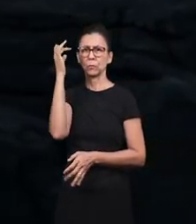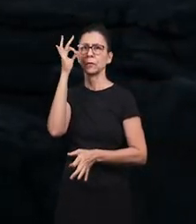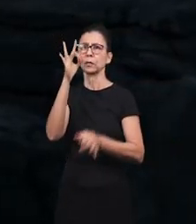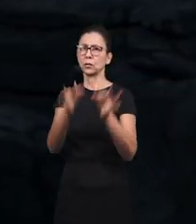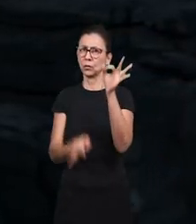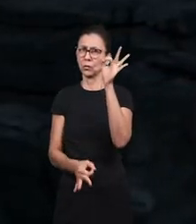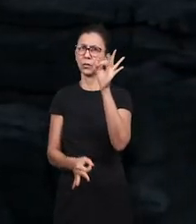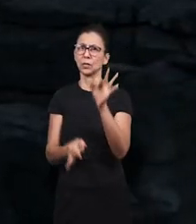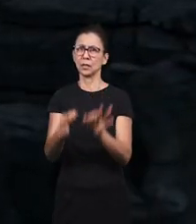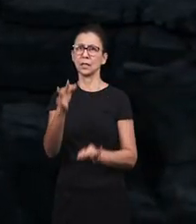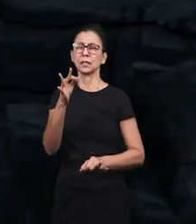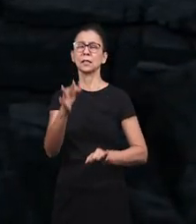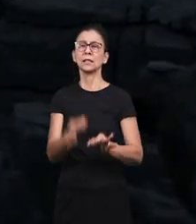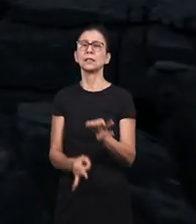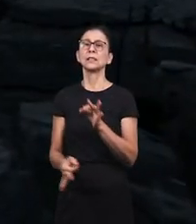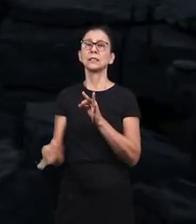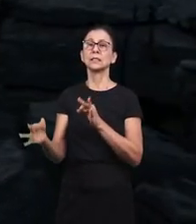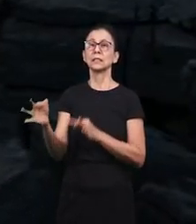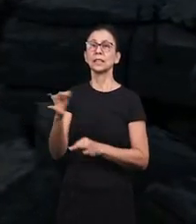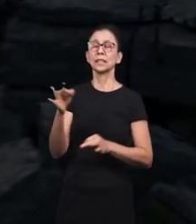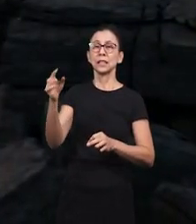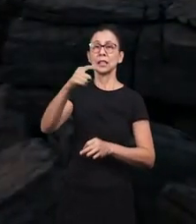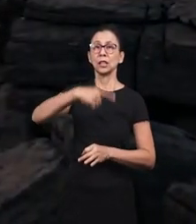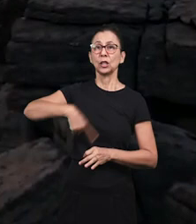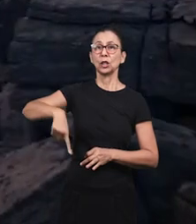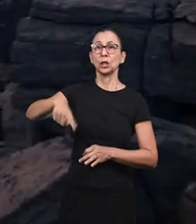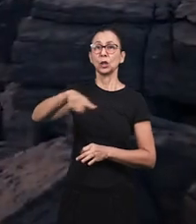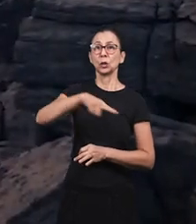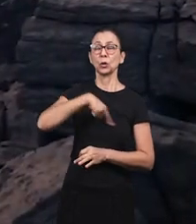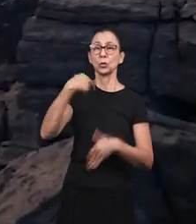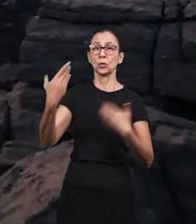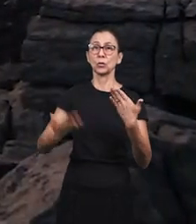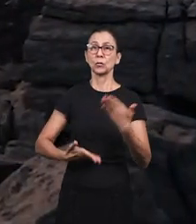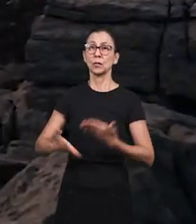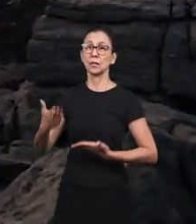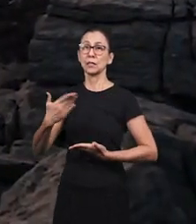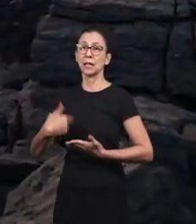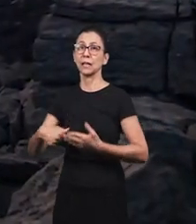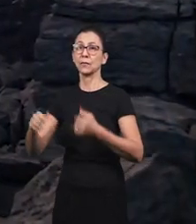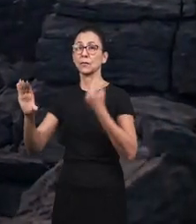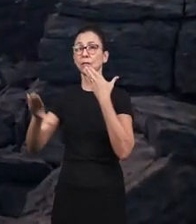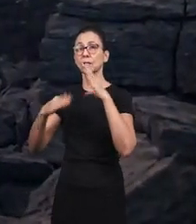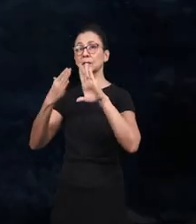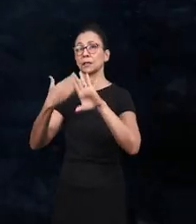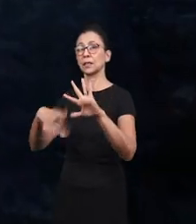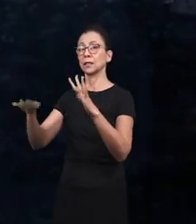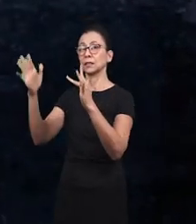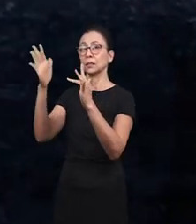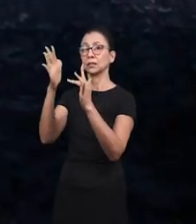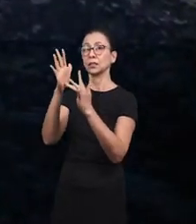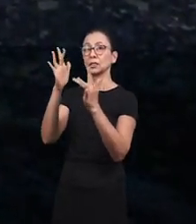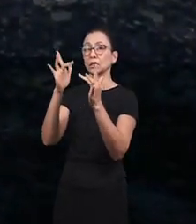inimigos triunfantes em fulgor há de cantar, vencido tem